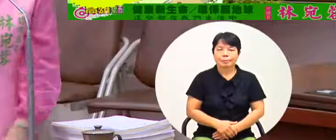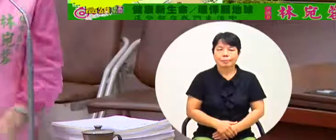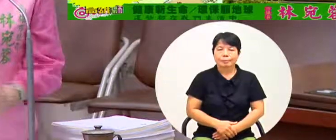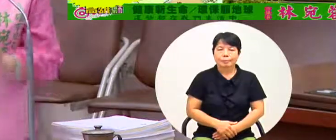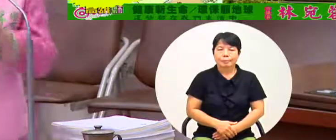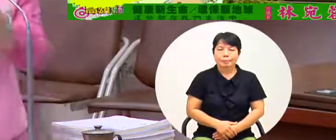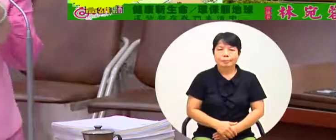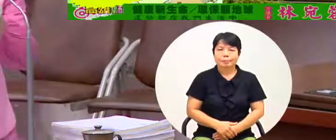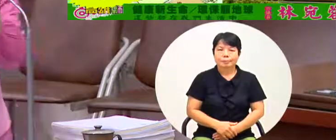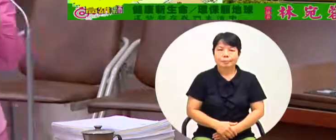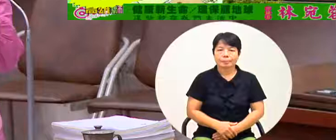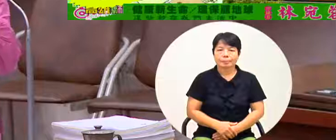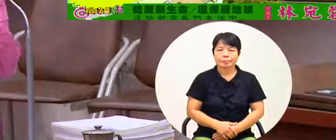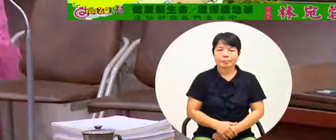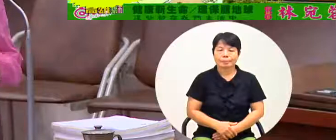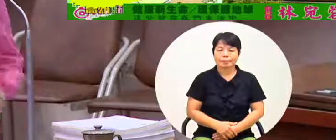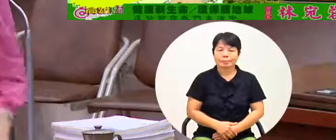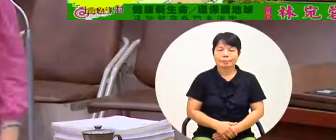队哈，加油！